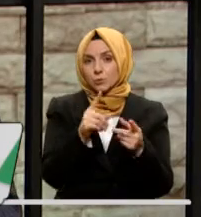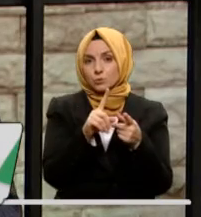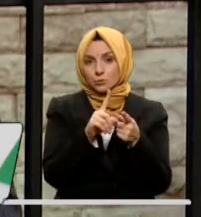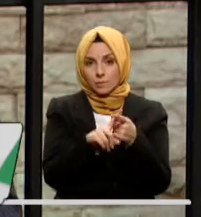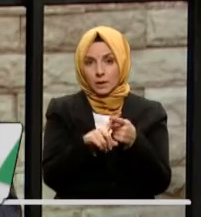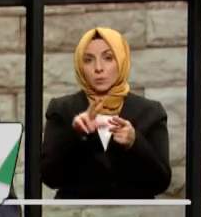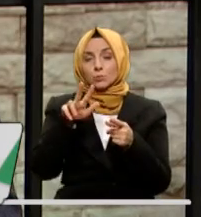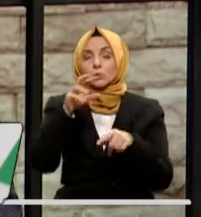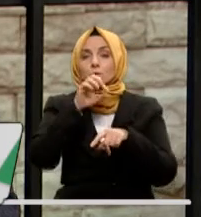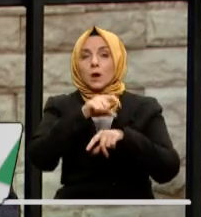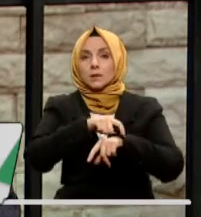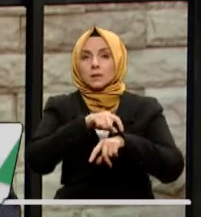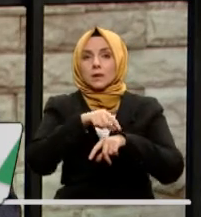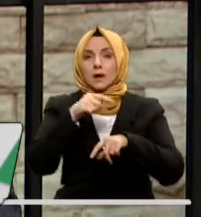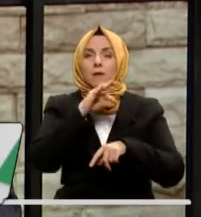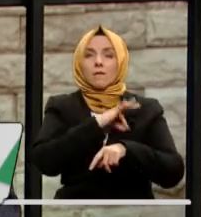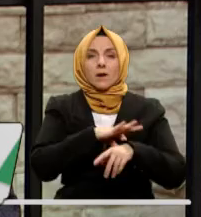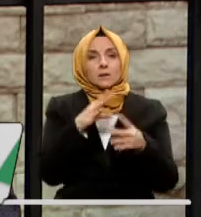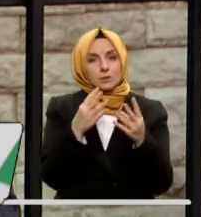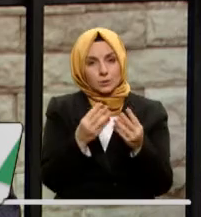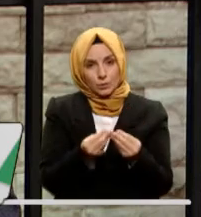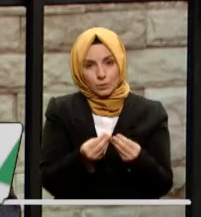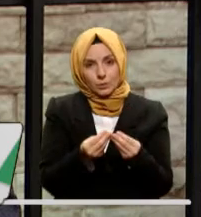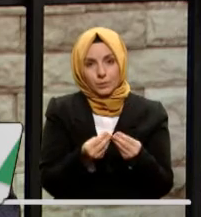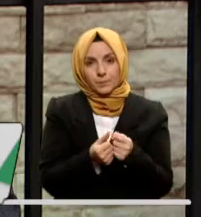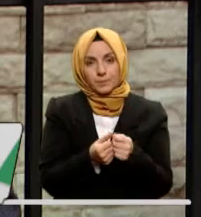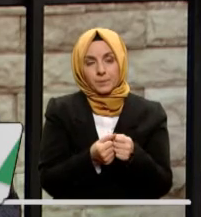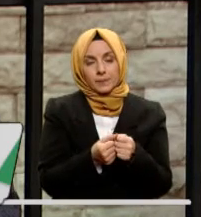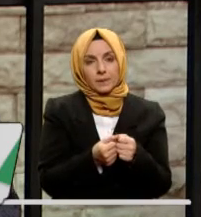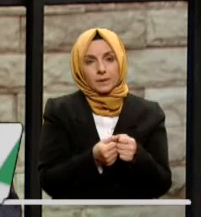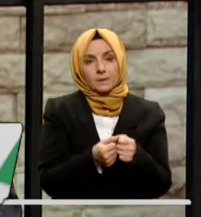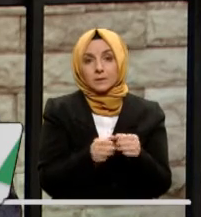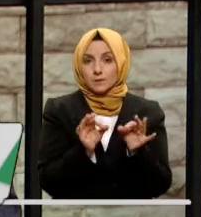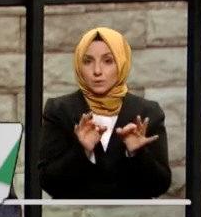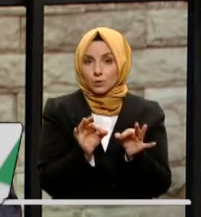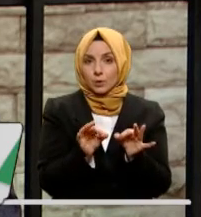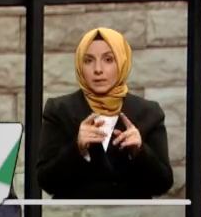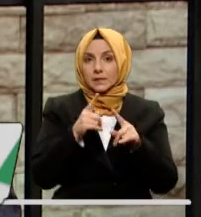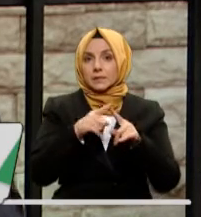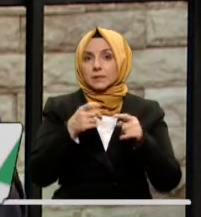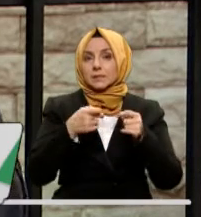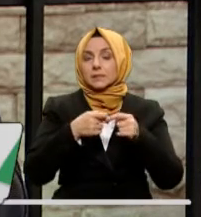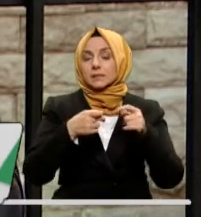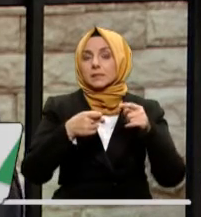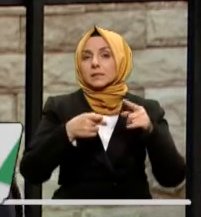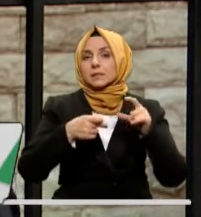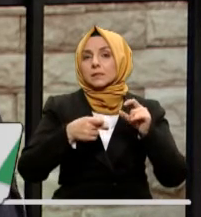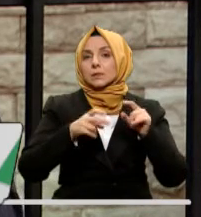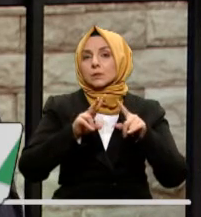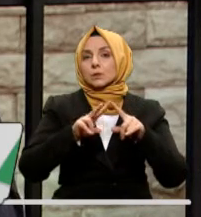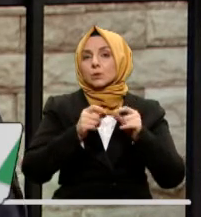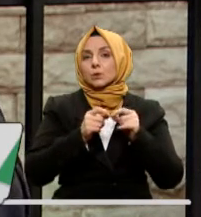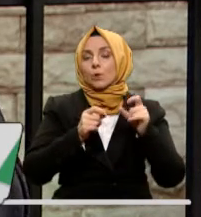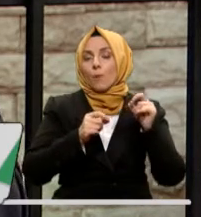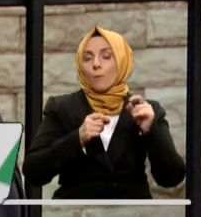bir kez bir kez kan veriyorsunuz 3 hafta faydalanma potansiyeli var Şöyle ki trombositlerin ömrü beyaz